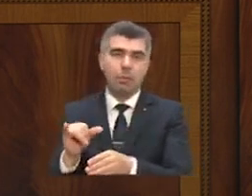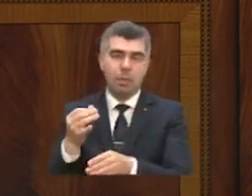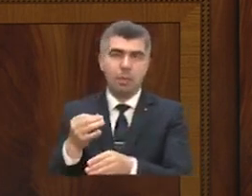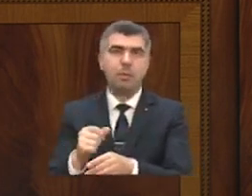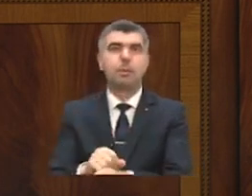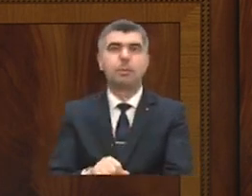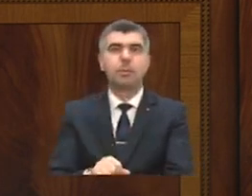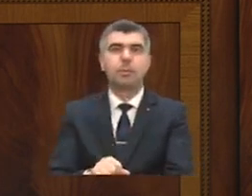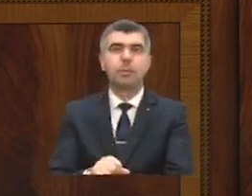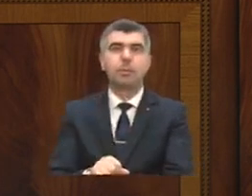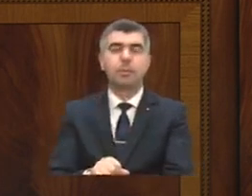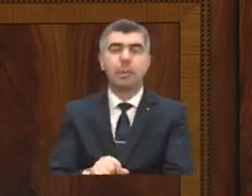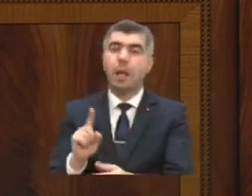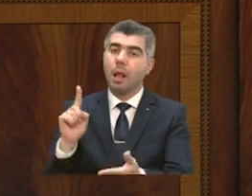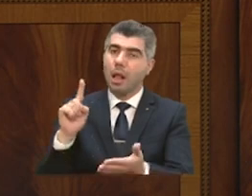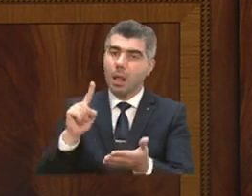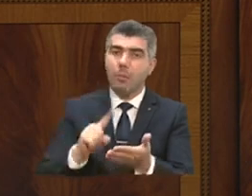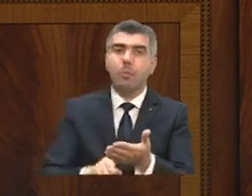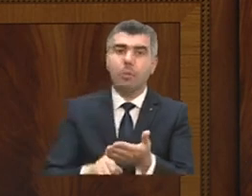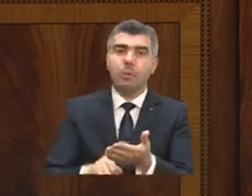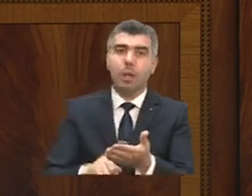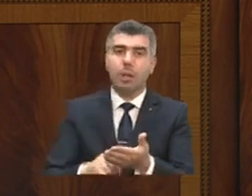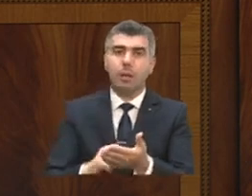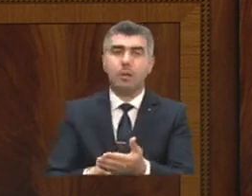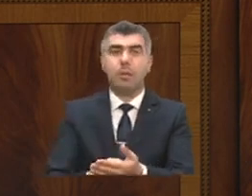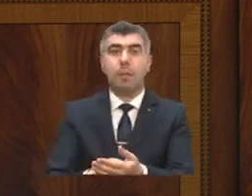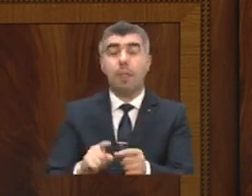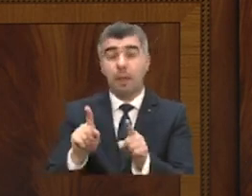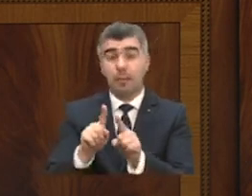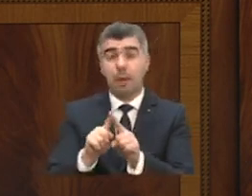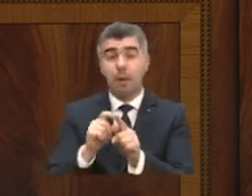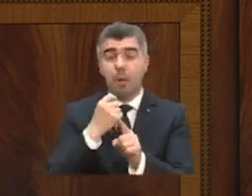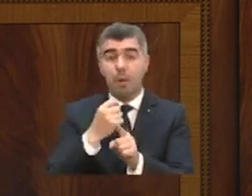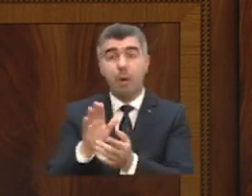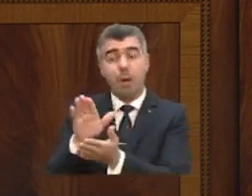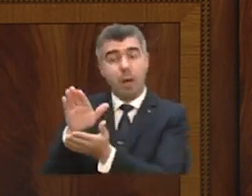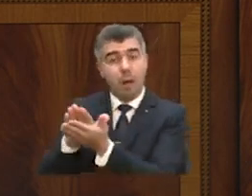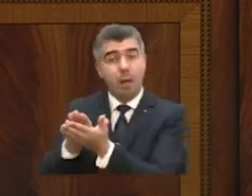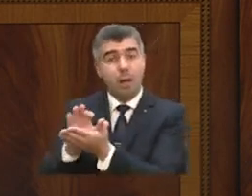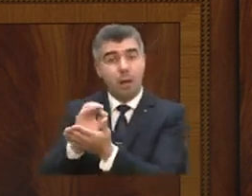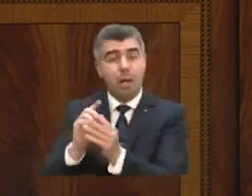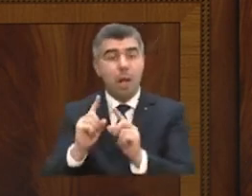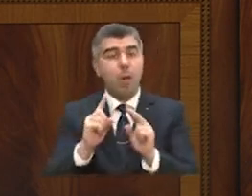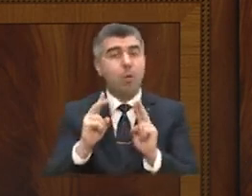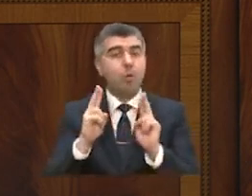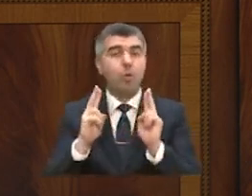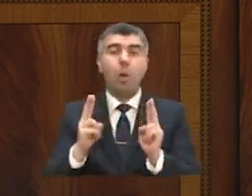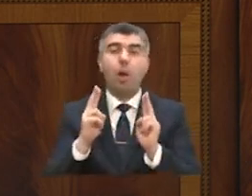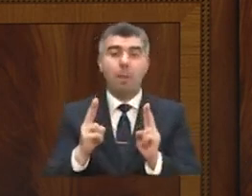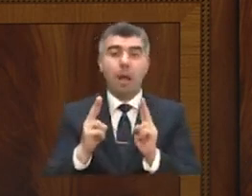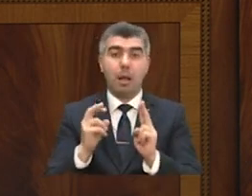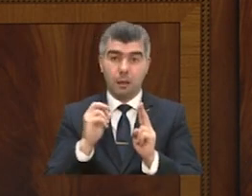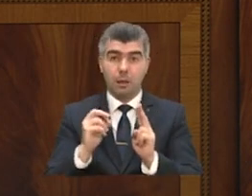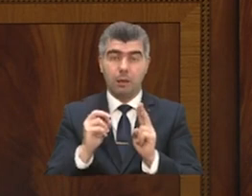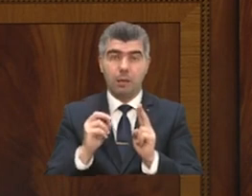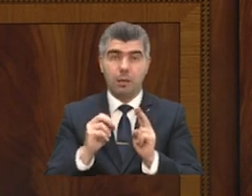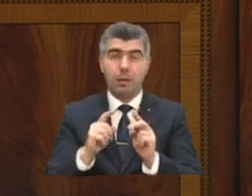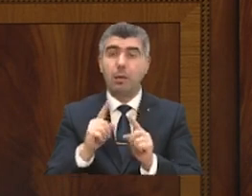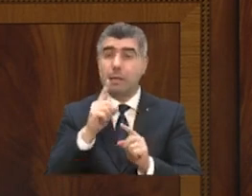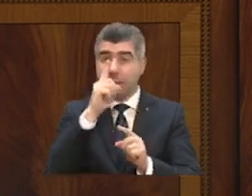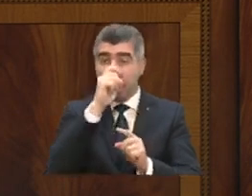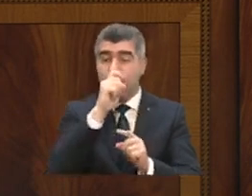مالي، ولا بد من الاعتراف بأن الحفاظ على وضع طبيعي في سياق